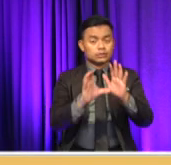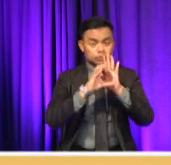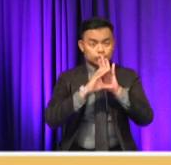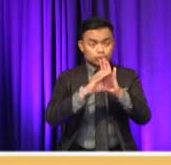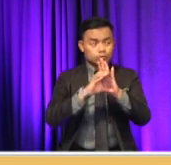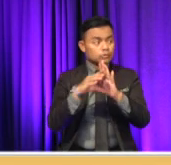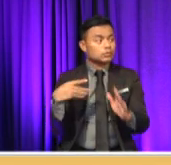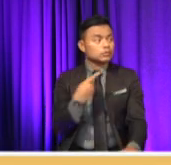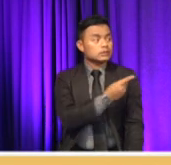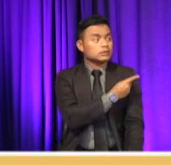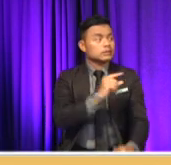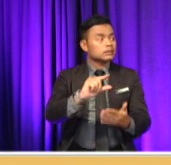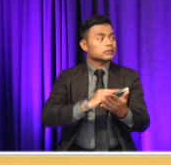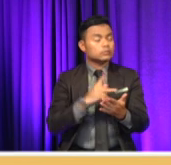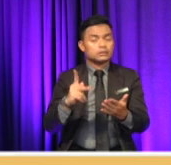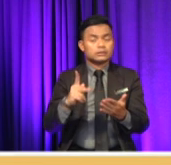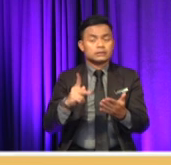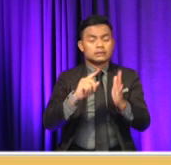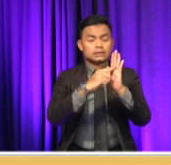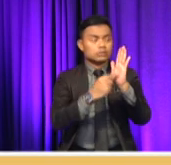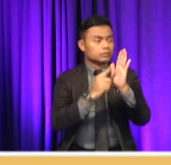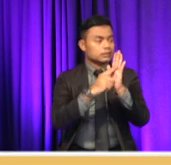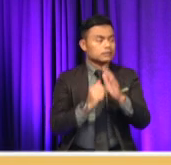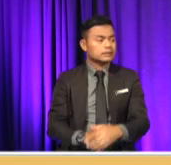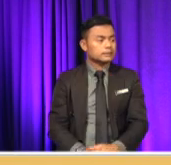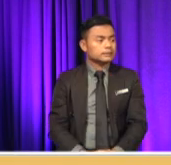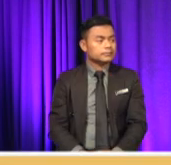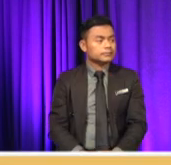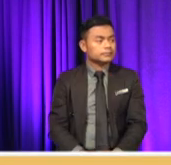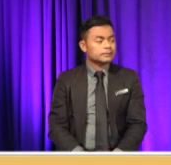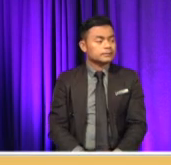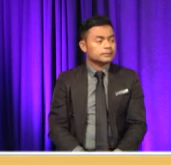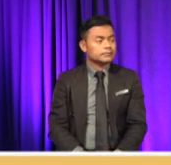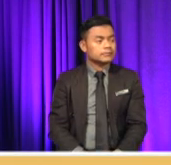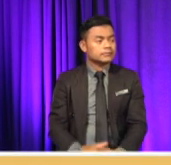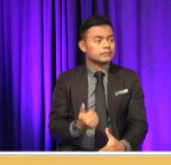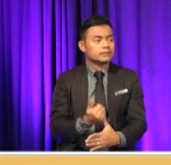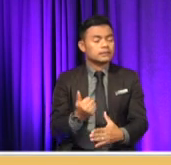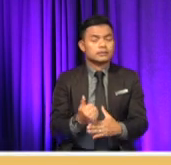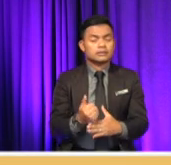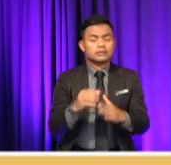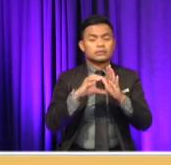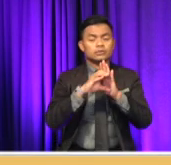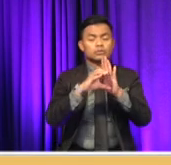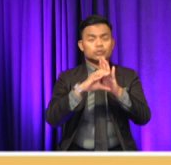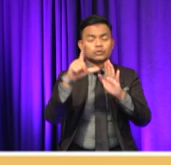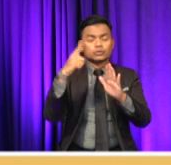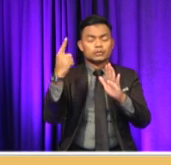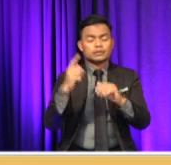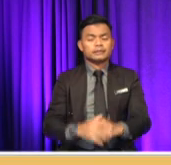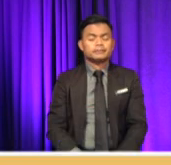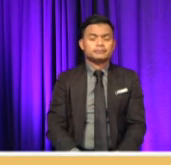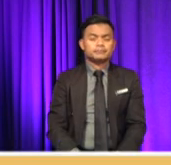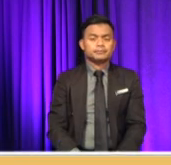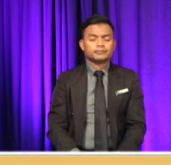gunakan togelnya Oke antara contoh-contoh lain oke kalau kita tengok contoh